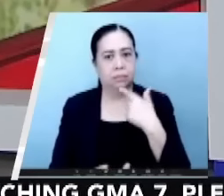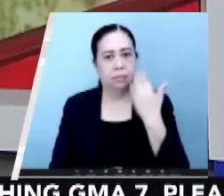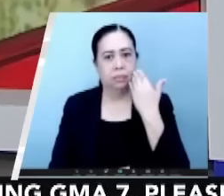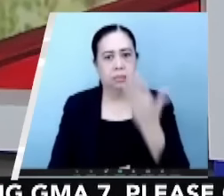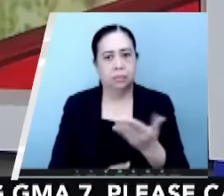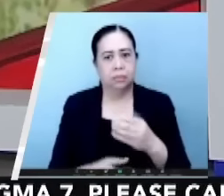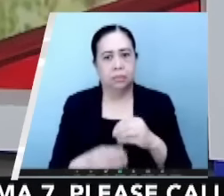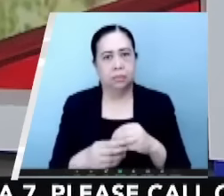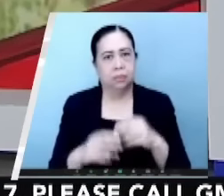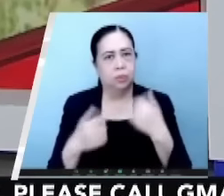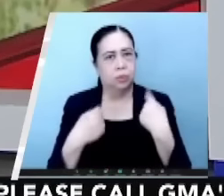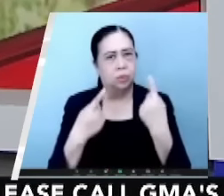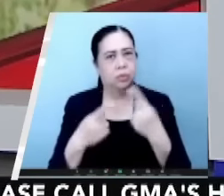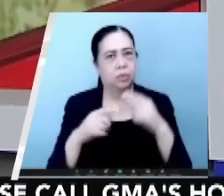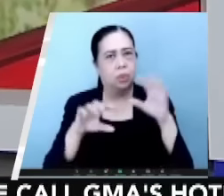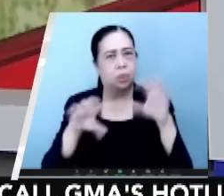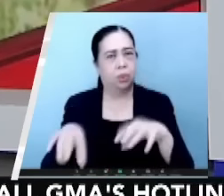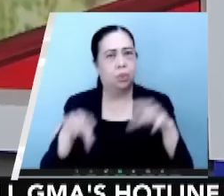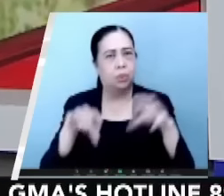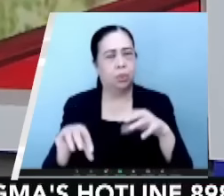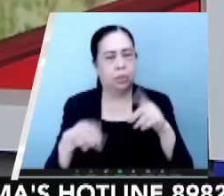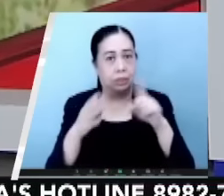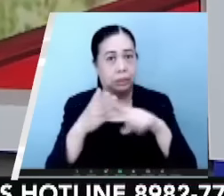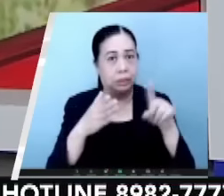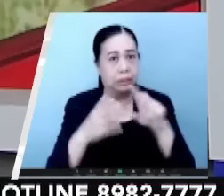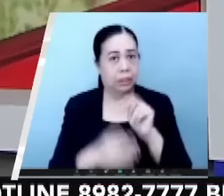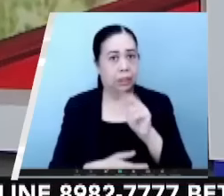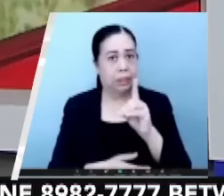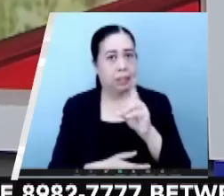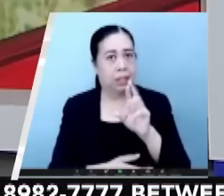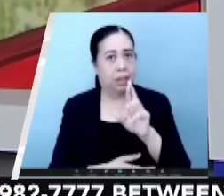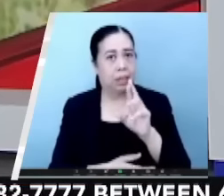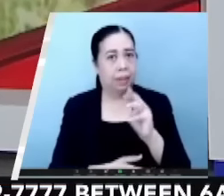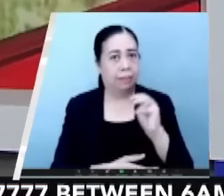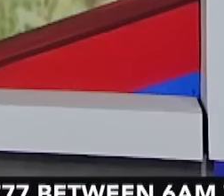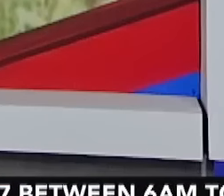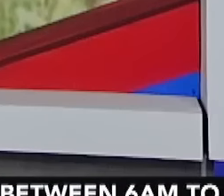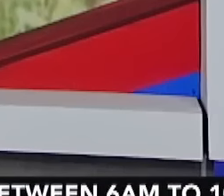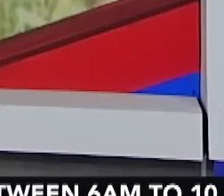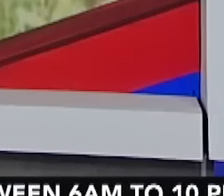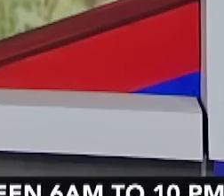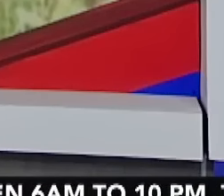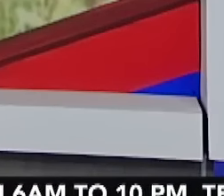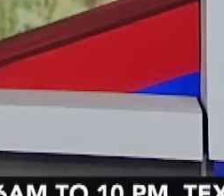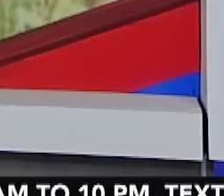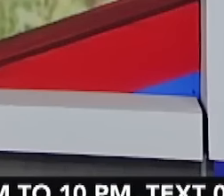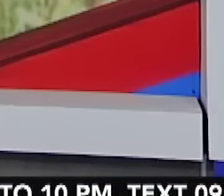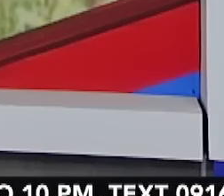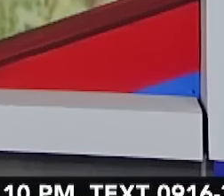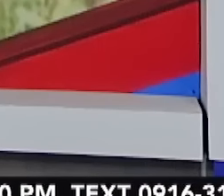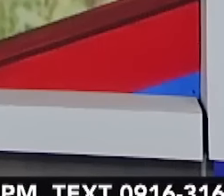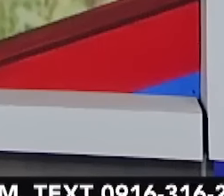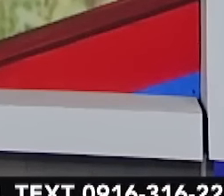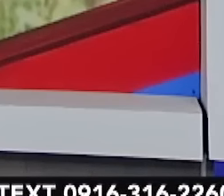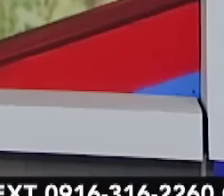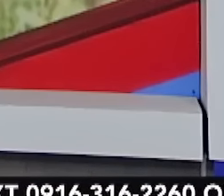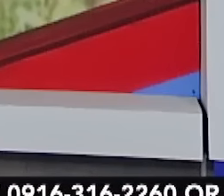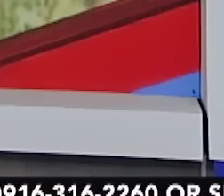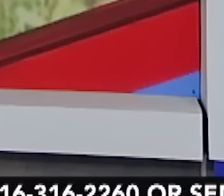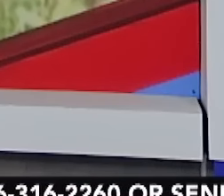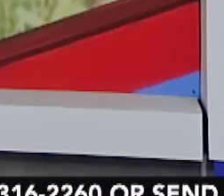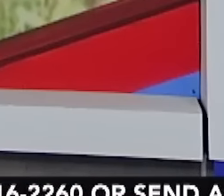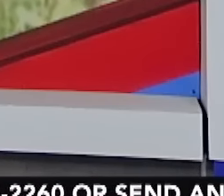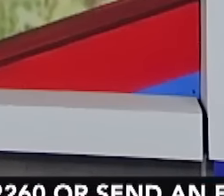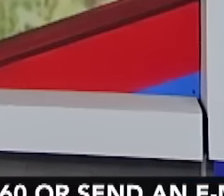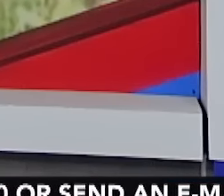kasagsagan ng bagyo na vine-verify po ng NDRRMC, habang 7 naman ang kumpirmadong sugatan. Sa ilang bahagi ng bansa,